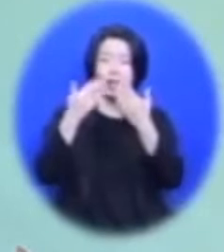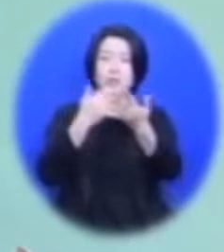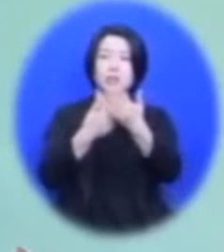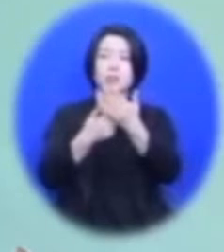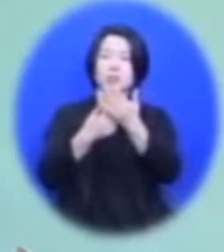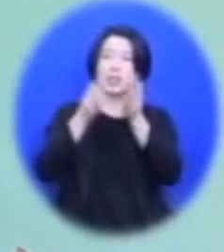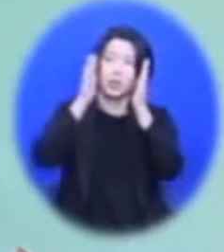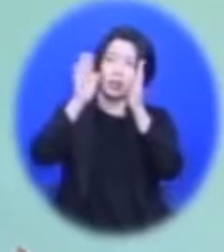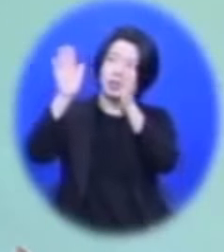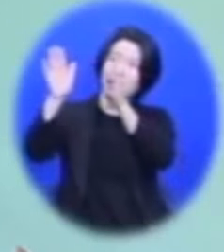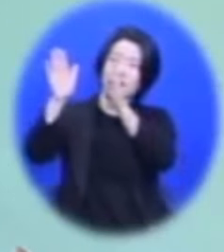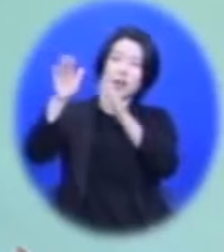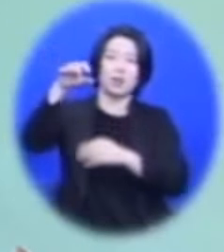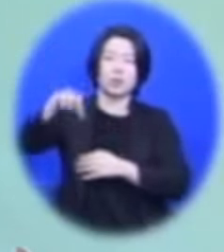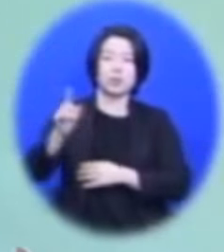어디로 향해 나 있냐면